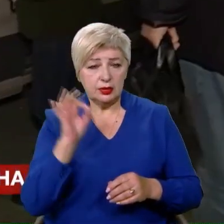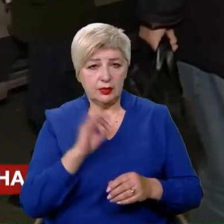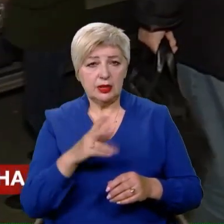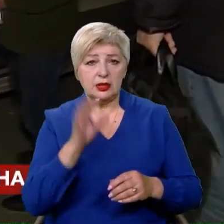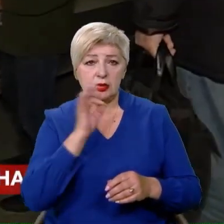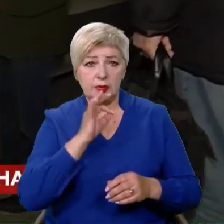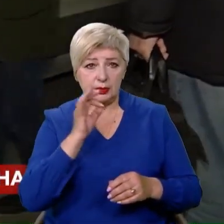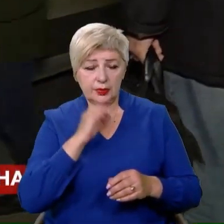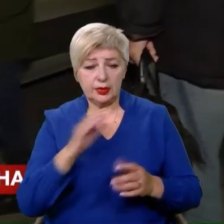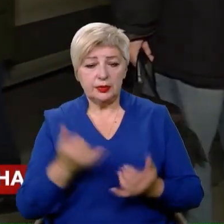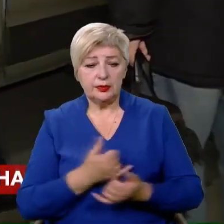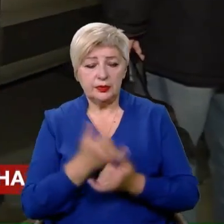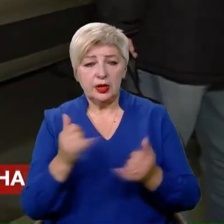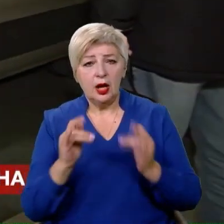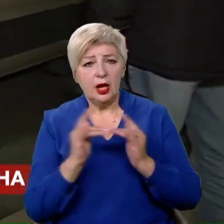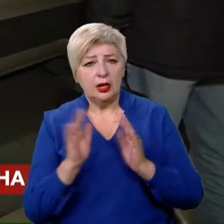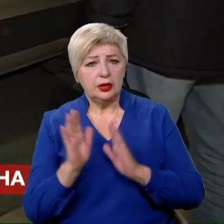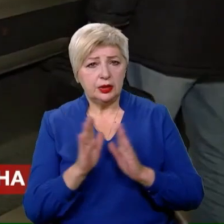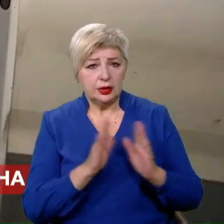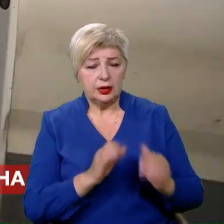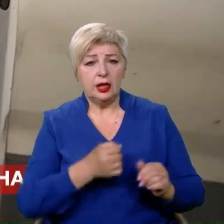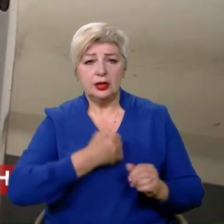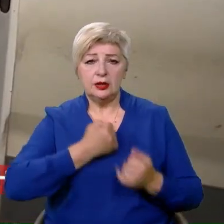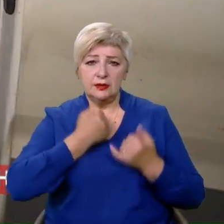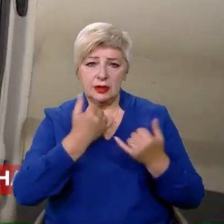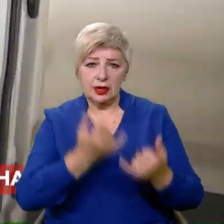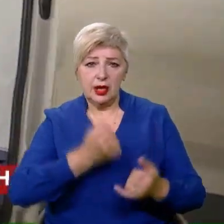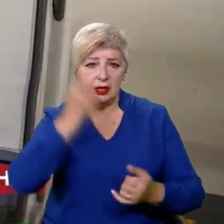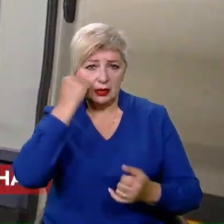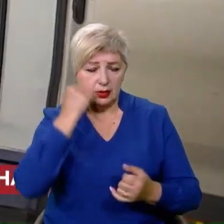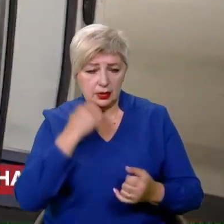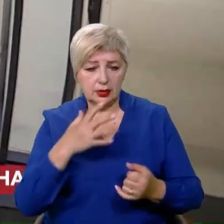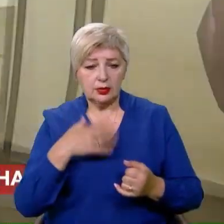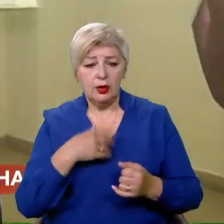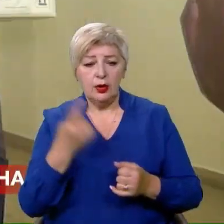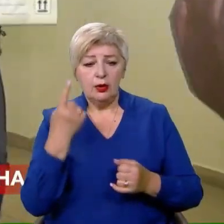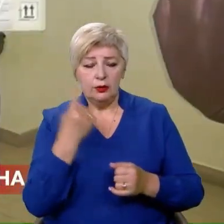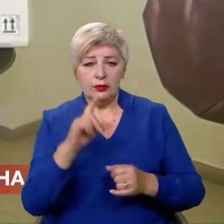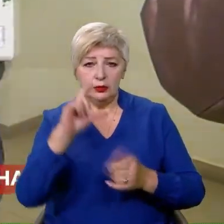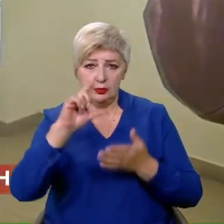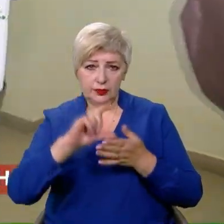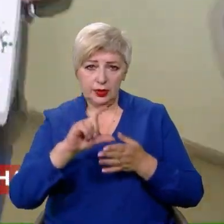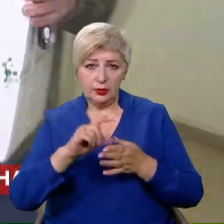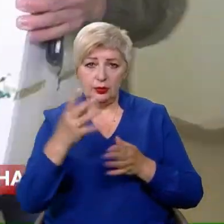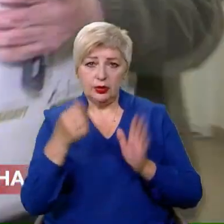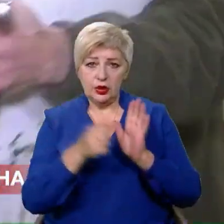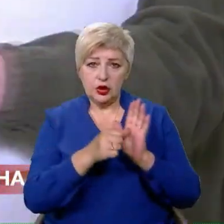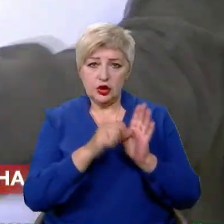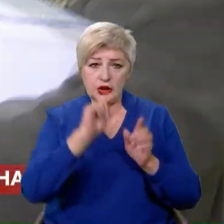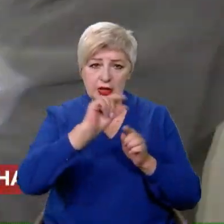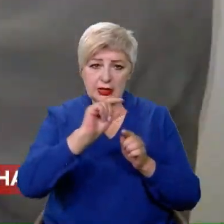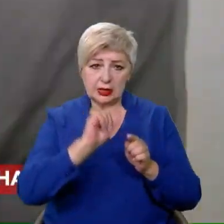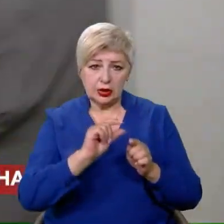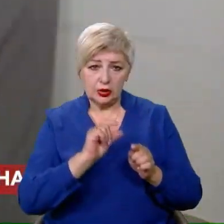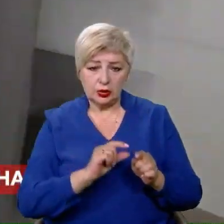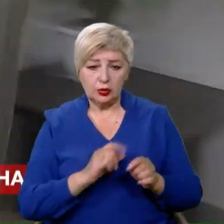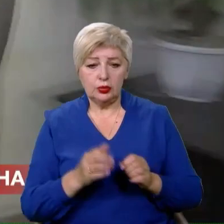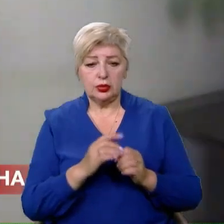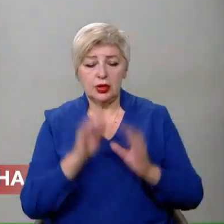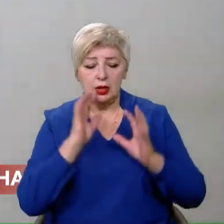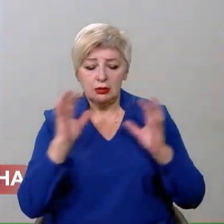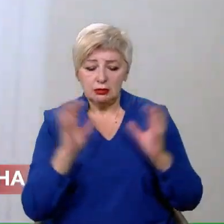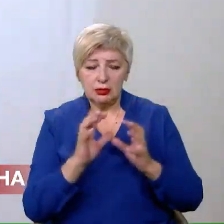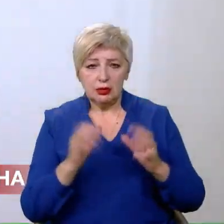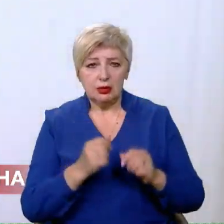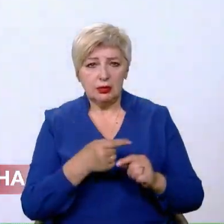та мешканцям інтернатів для людей похилого віку. В одному флаконі 6 доз, аби зберігати вакцини за необхідною температурою від 60